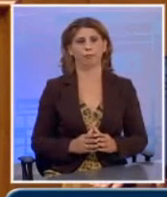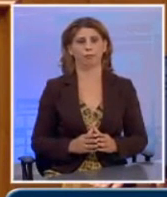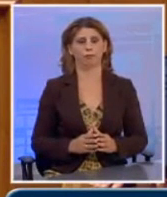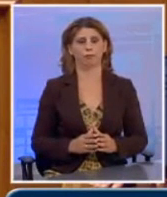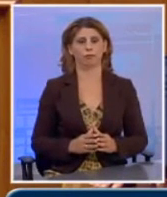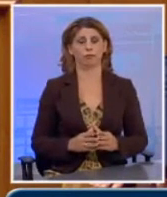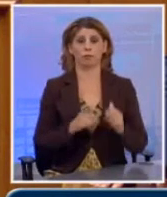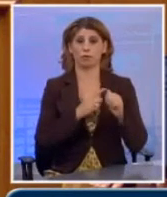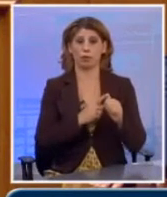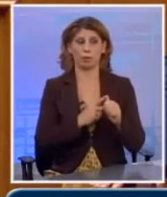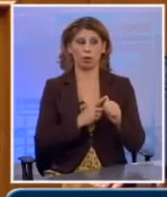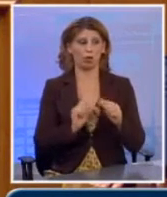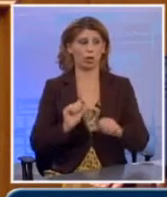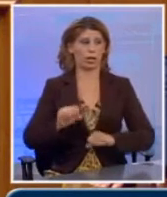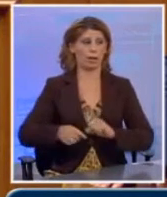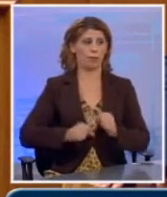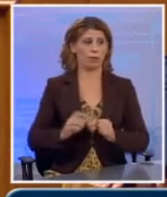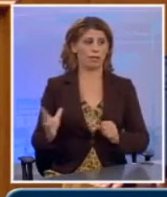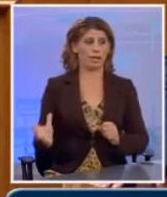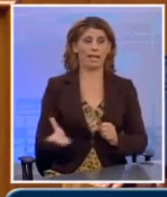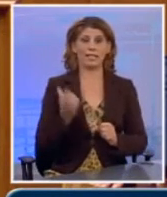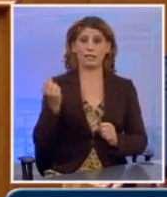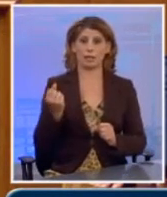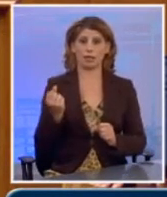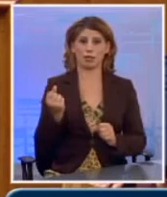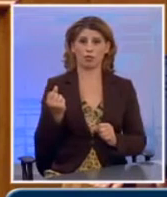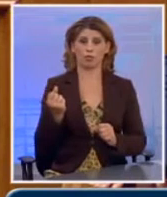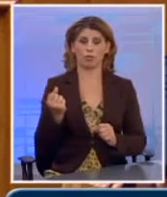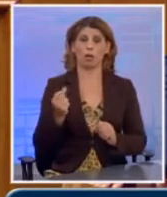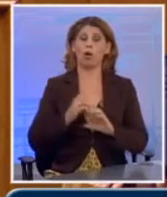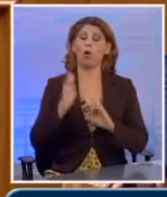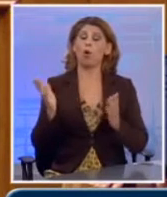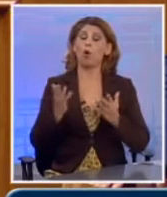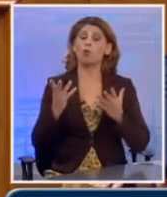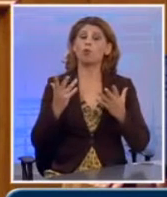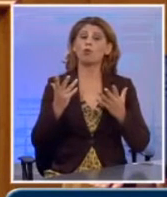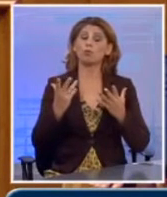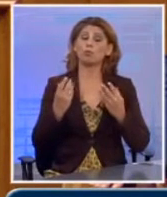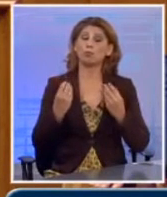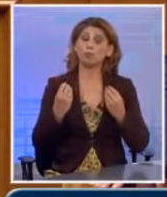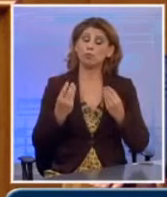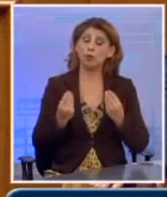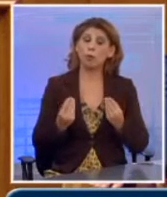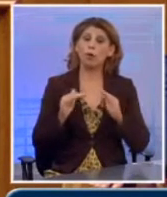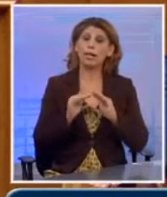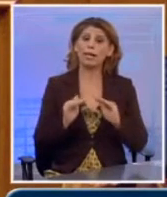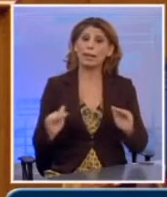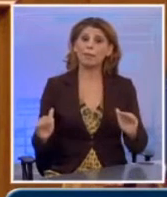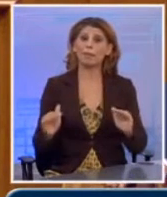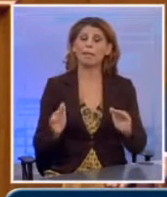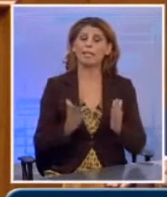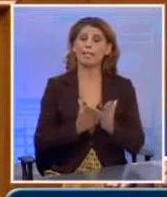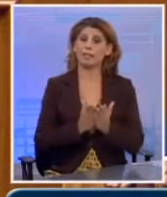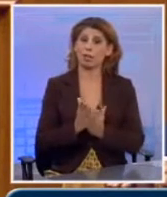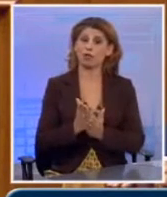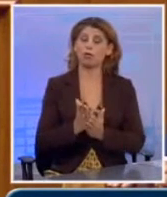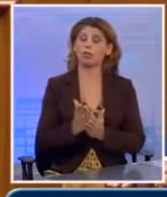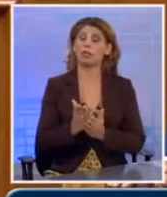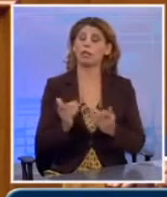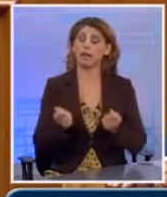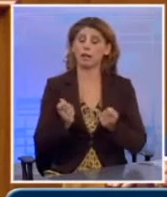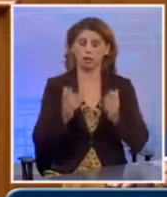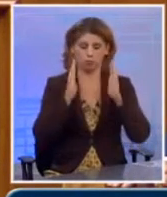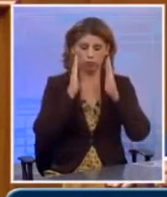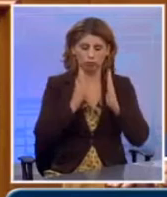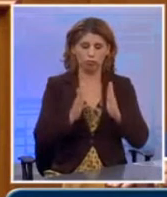Να προσπαθήσουμε το πρώτο να εξασφαλίσουμε όσο το γυνατό περισσότερη ηρεμία στη δικαιοσύνη για να επιτελέσει απρόσκοπα το έργο της